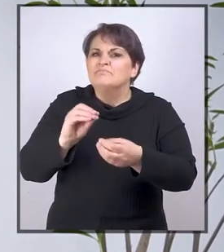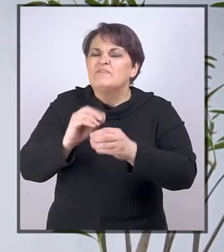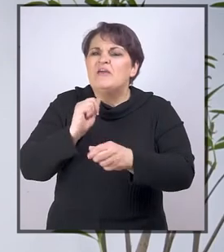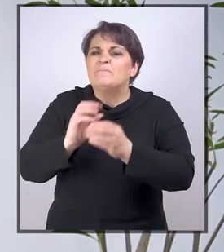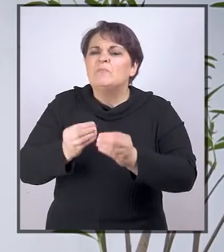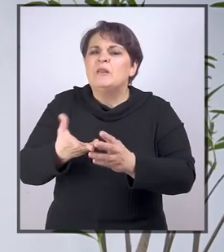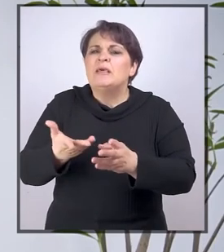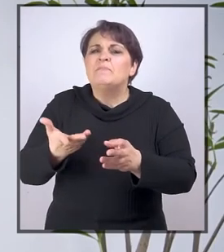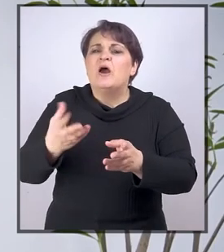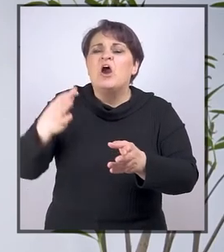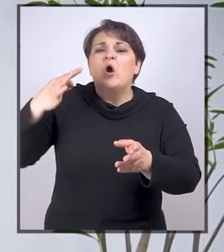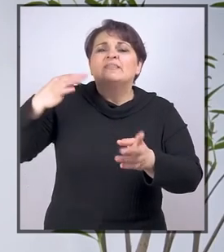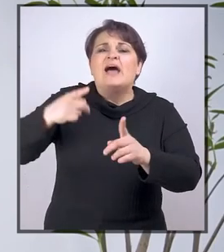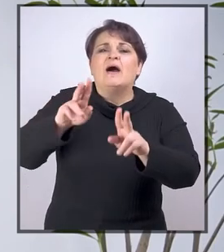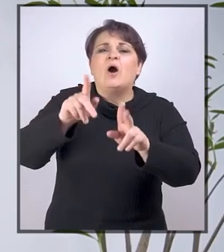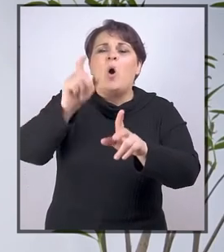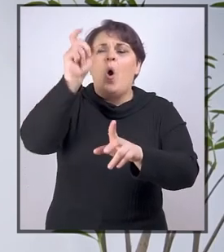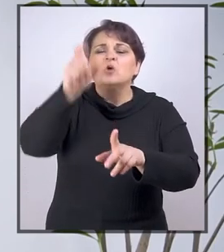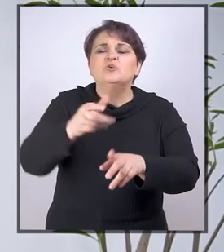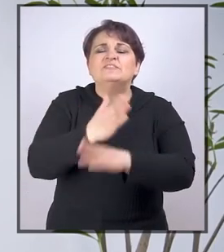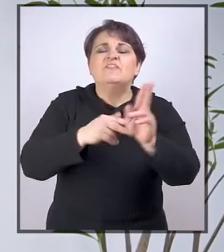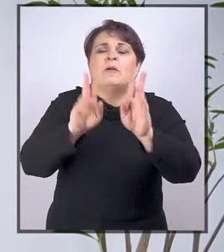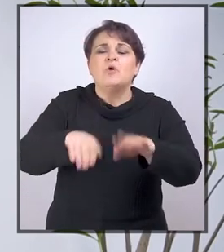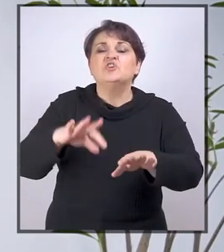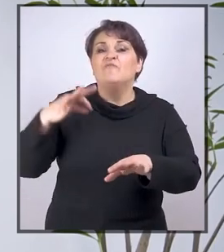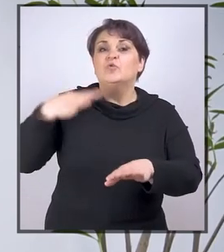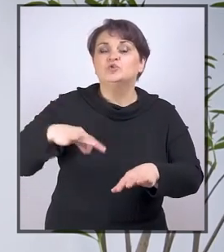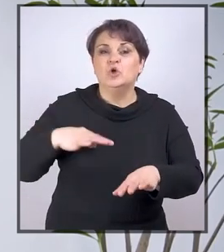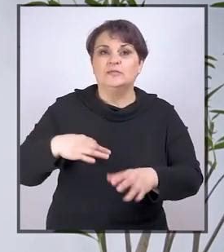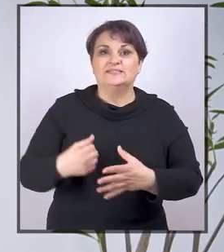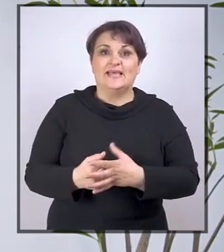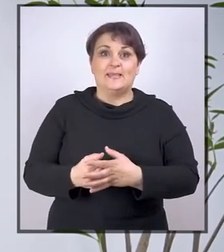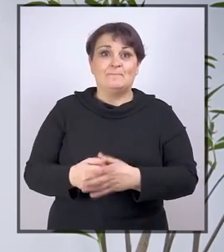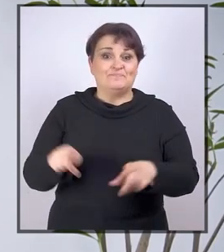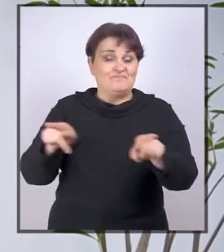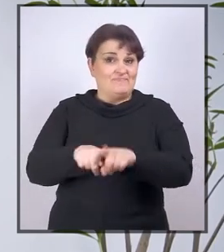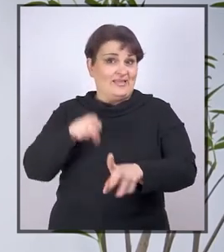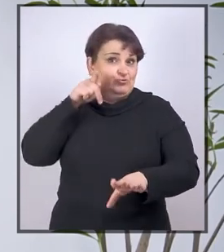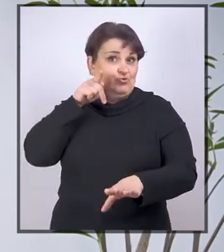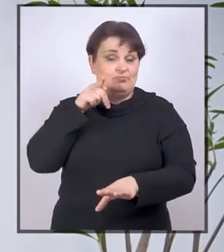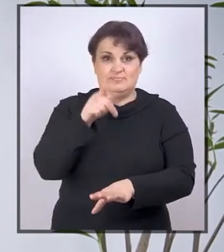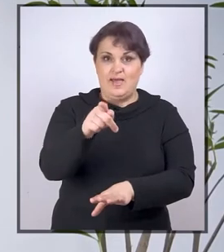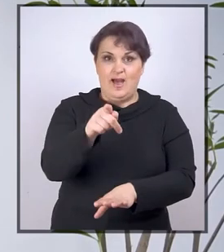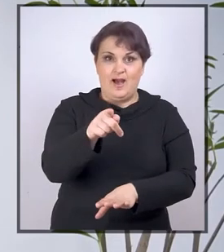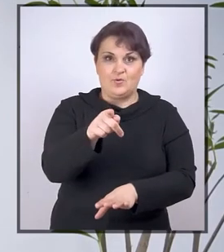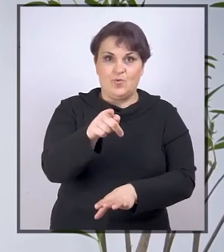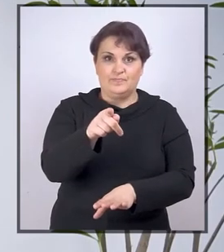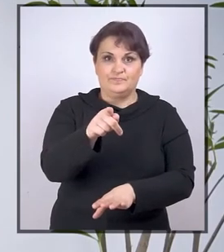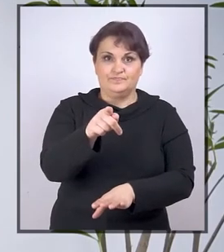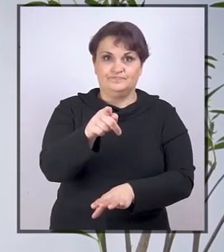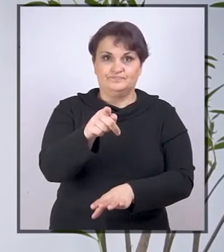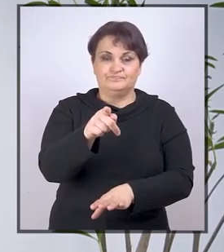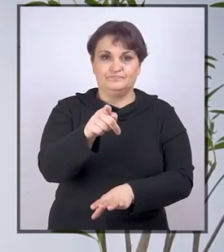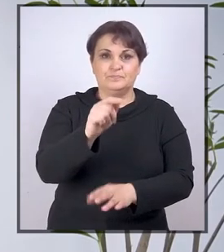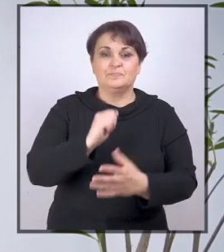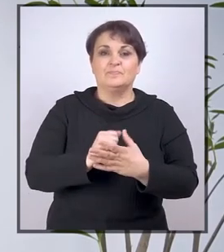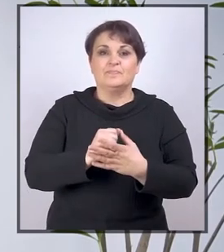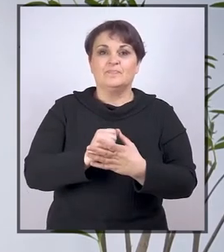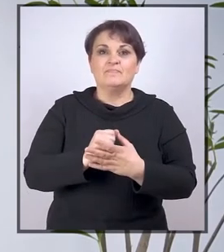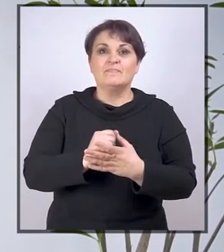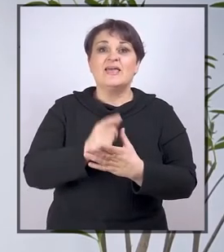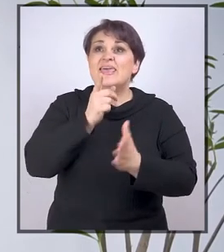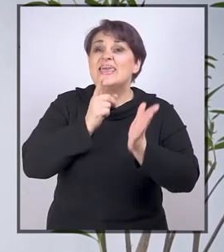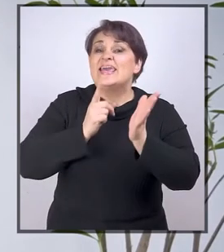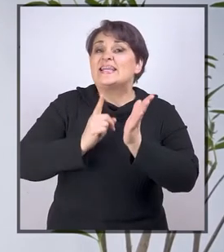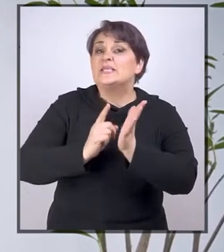normalno funkcionisanje osoba sa invaliditetom, a također i